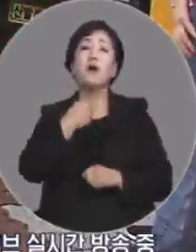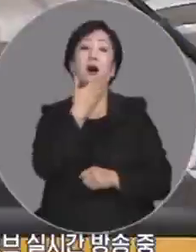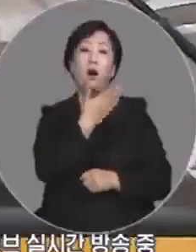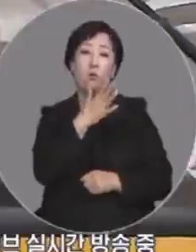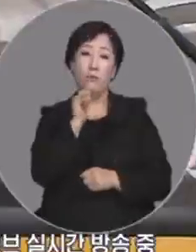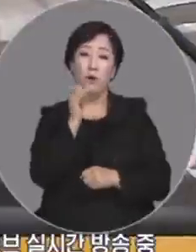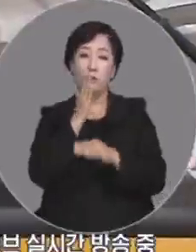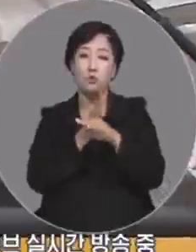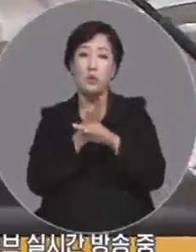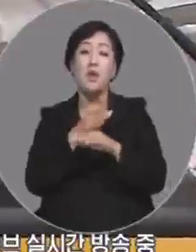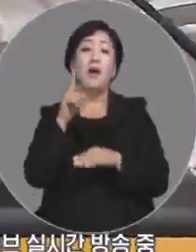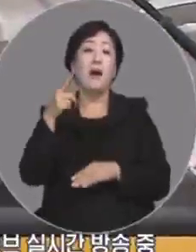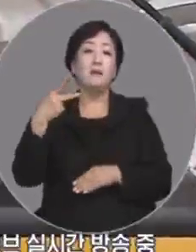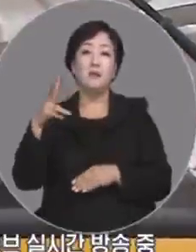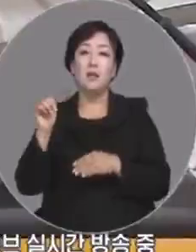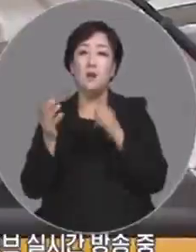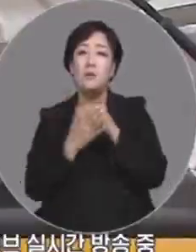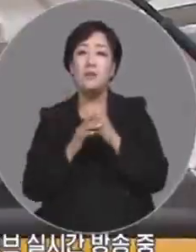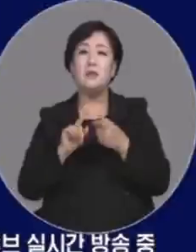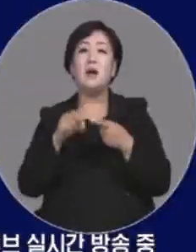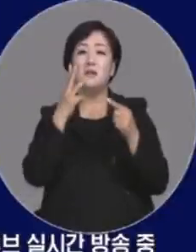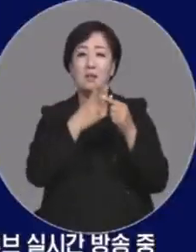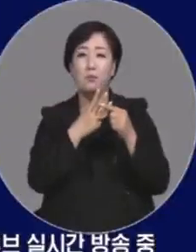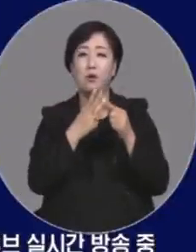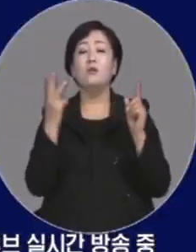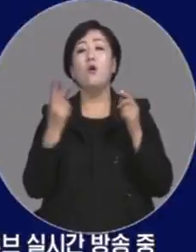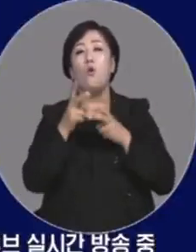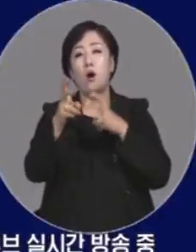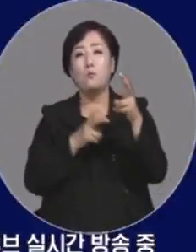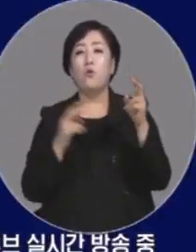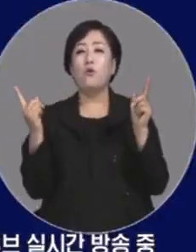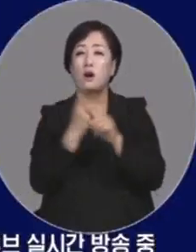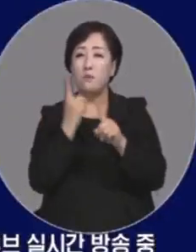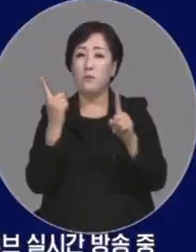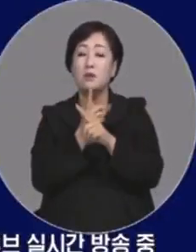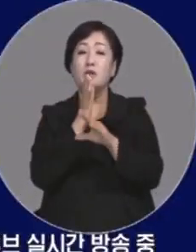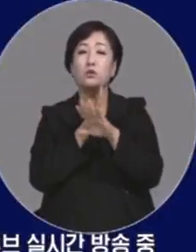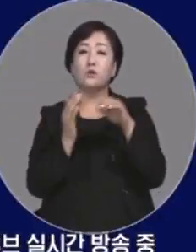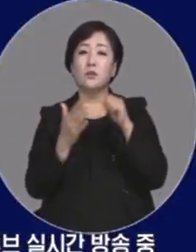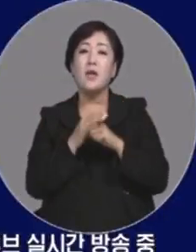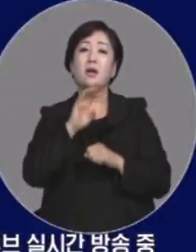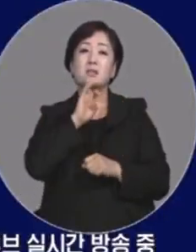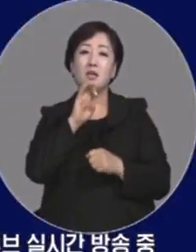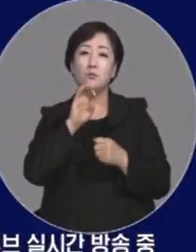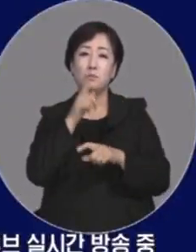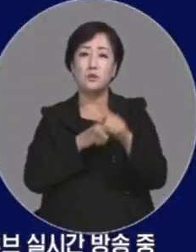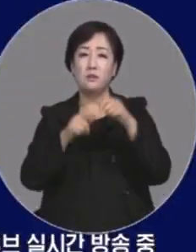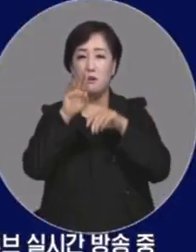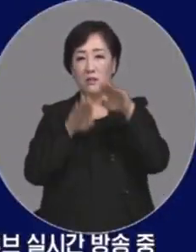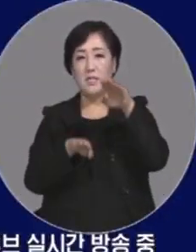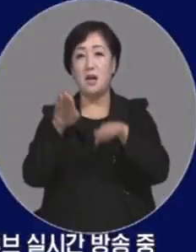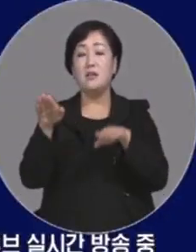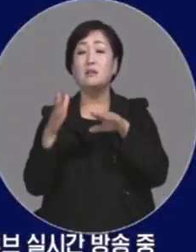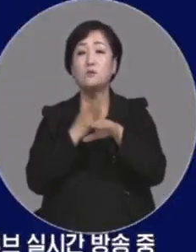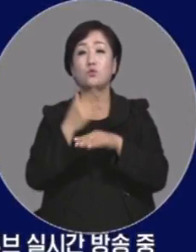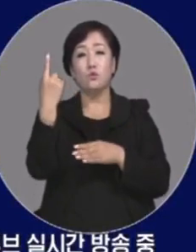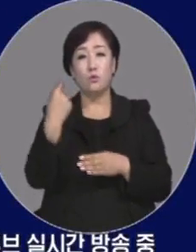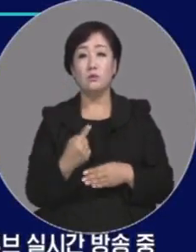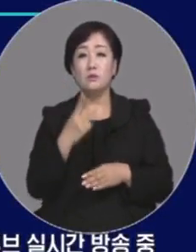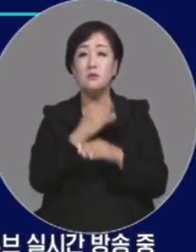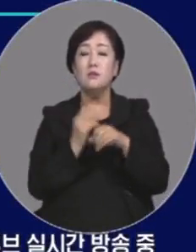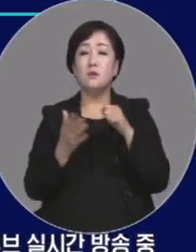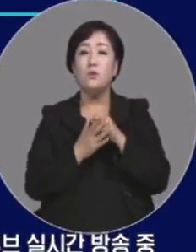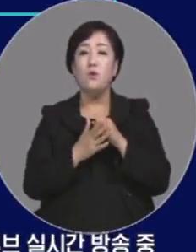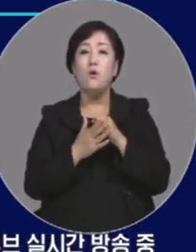돼 버스 한 대가 통학 때세번 왕복하다 보니 학생들의 도착 시간이 최대 40분 이상 차이가 나는 점. 또